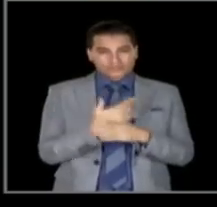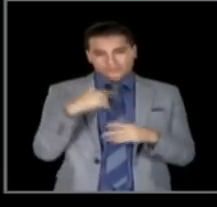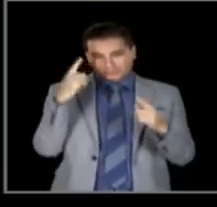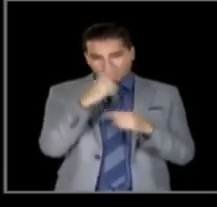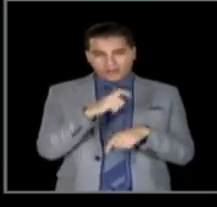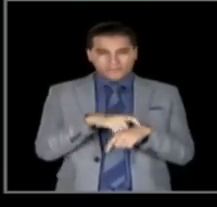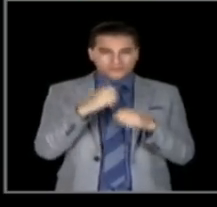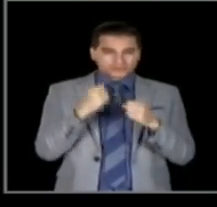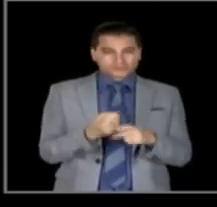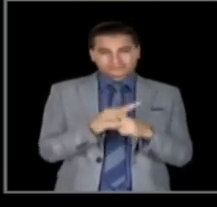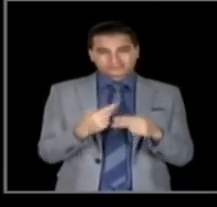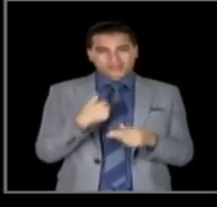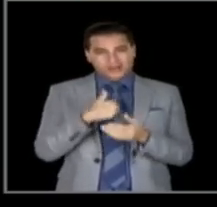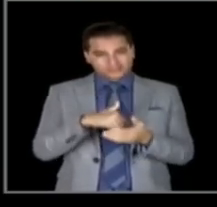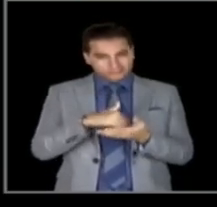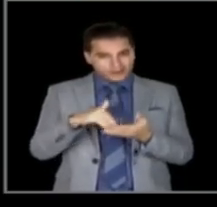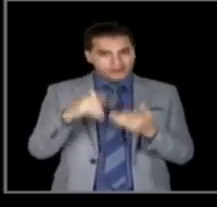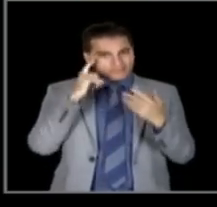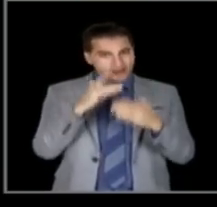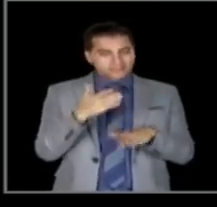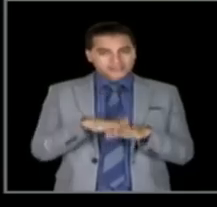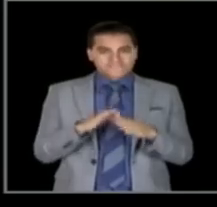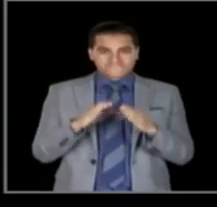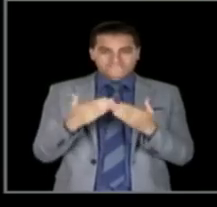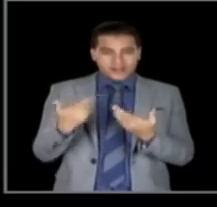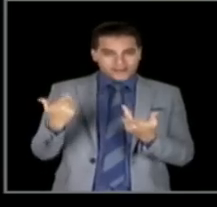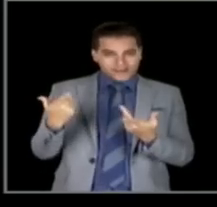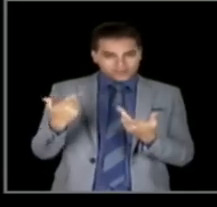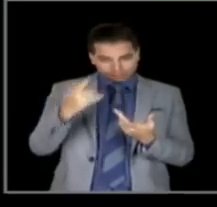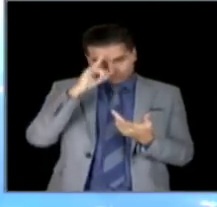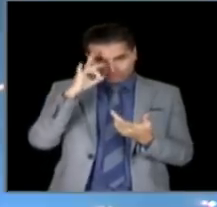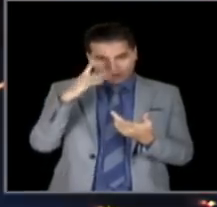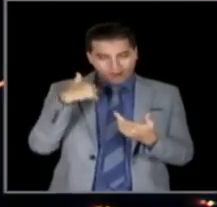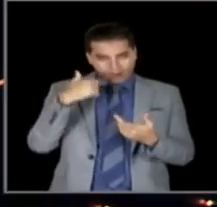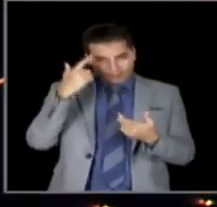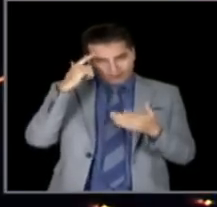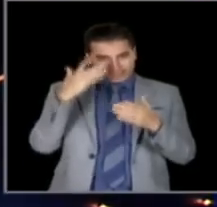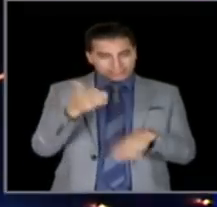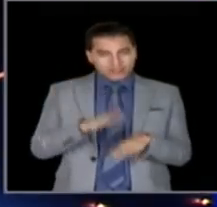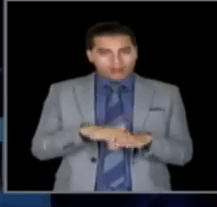منعتني من المشاركه، ولكن ان شاء الله النهارده الفريق معتمد عليا بشكل كبير في التاريخ، وباذن الله اكون اضافه لي.